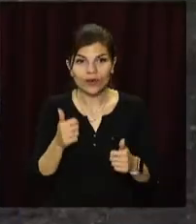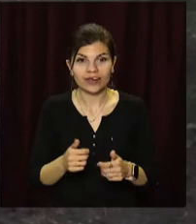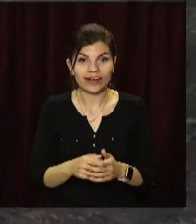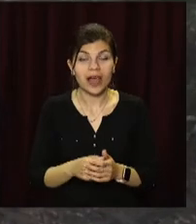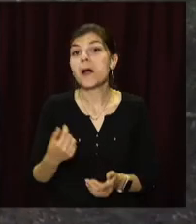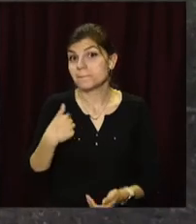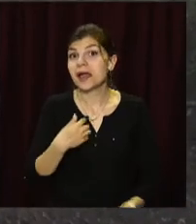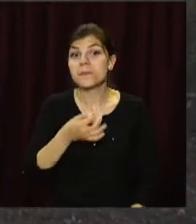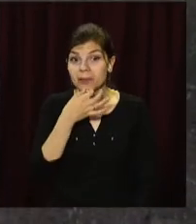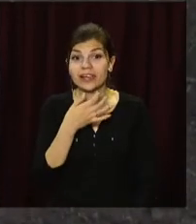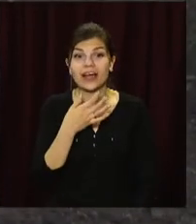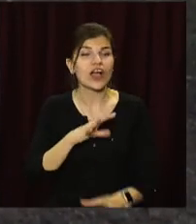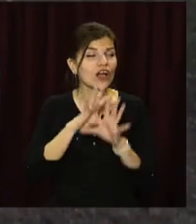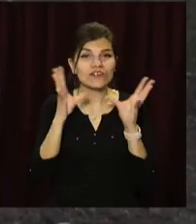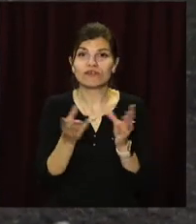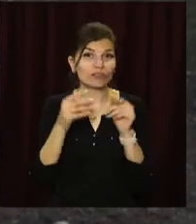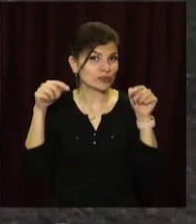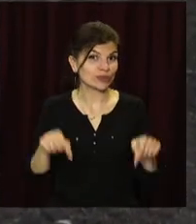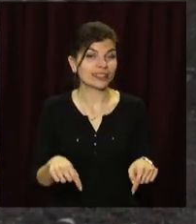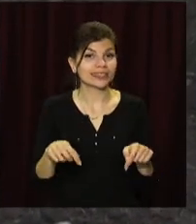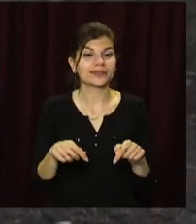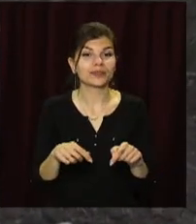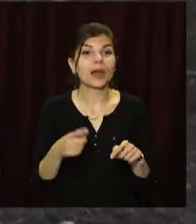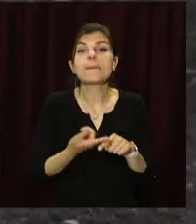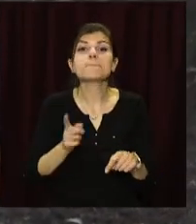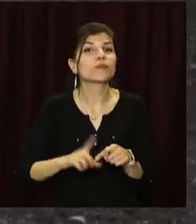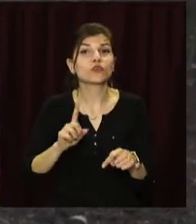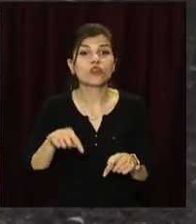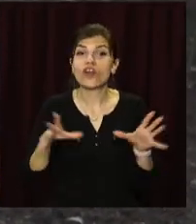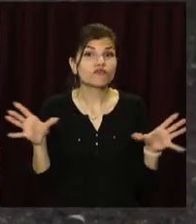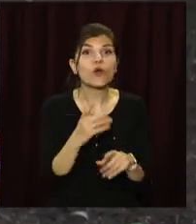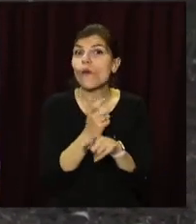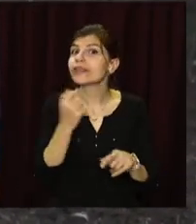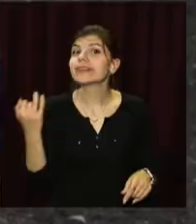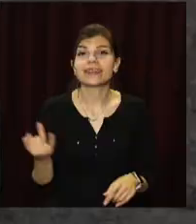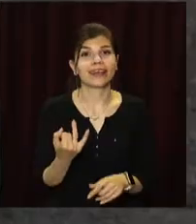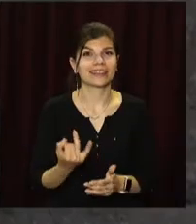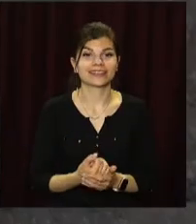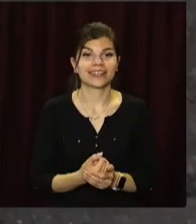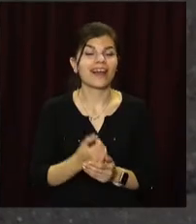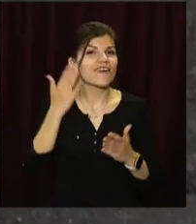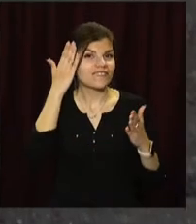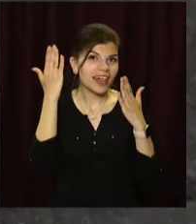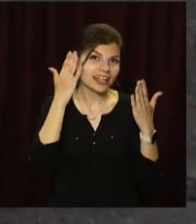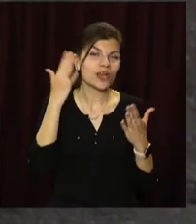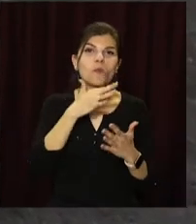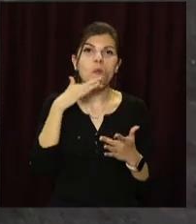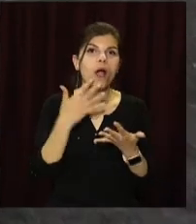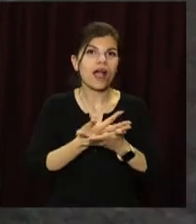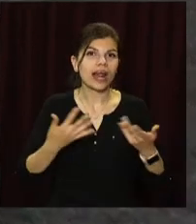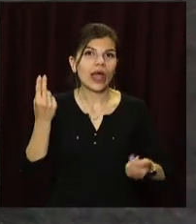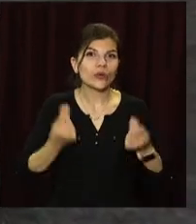Мне понравилось все здесь, потому что все здесь очень интересно. Весело, много